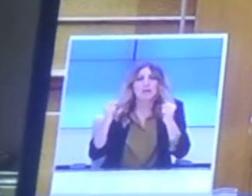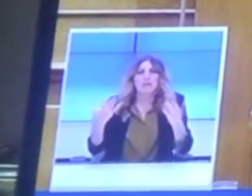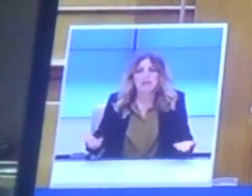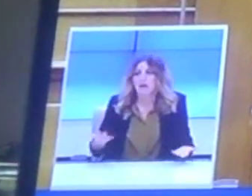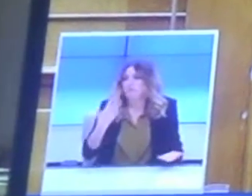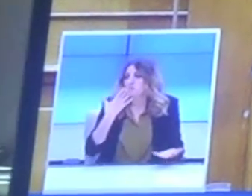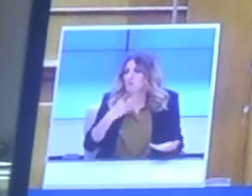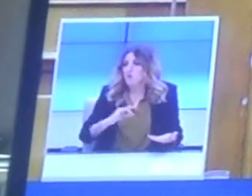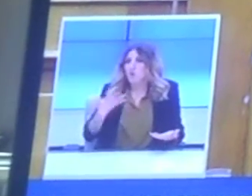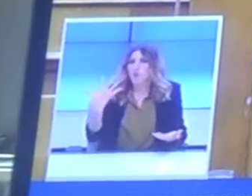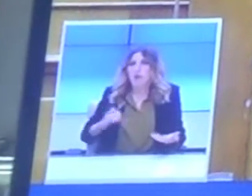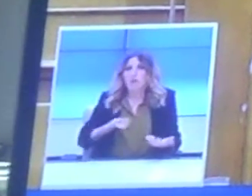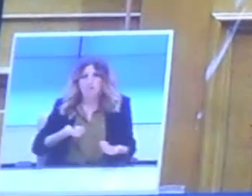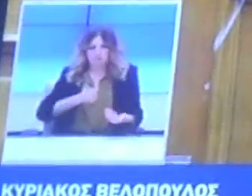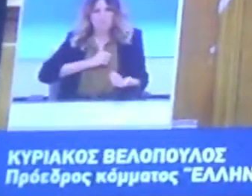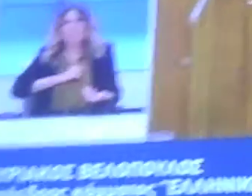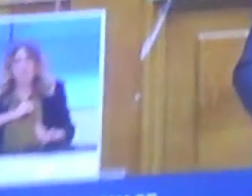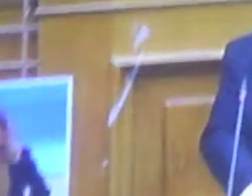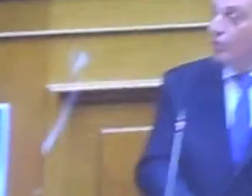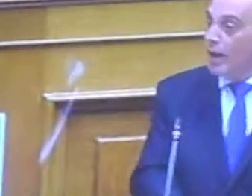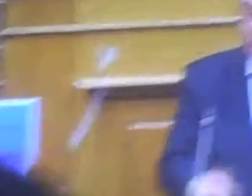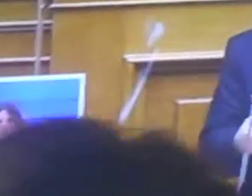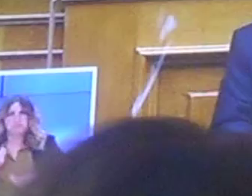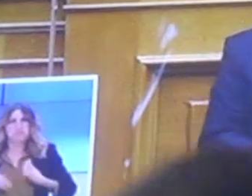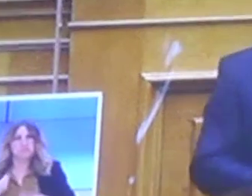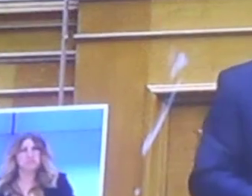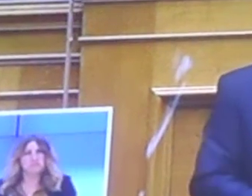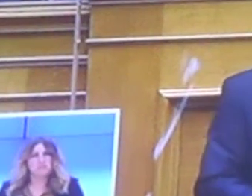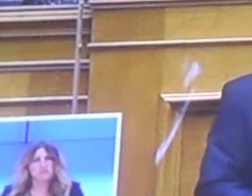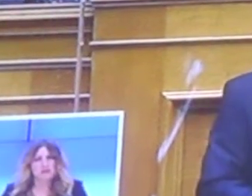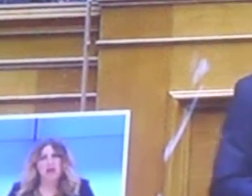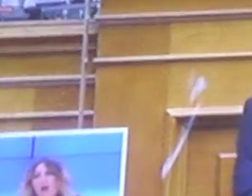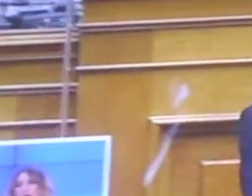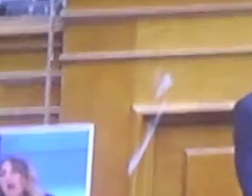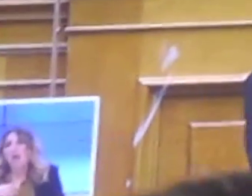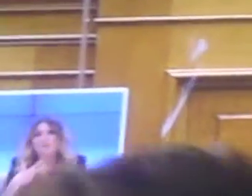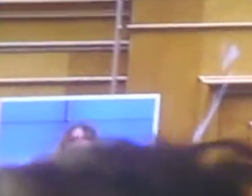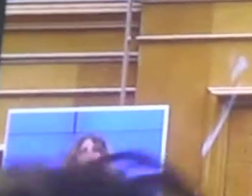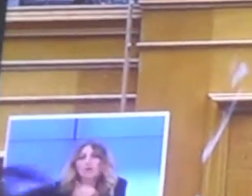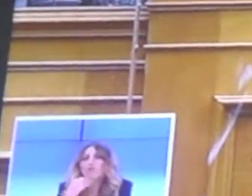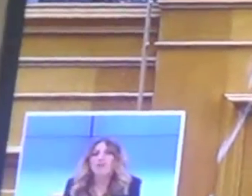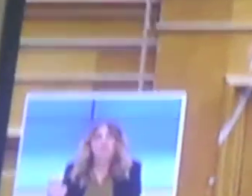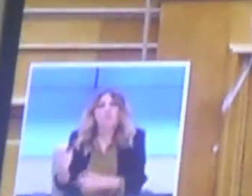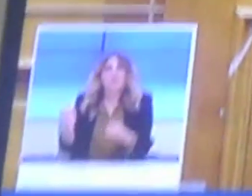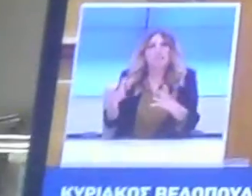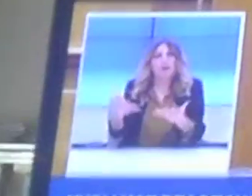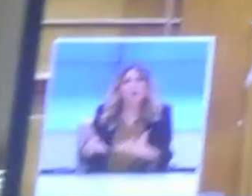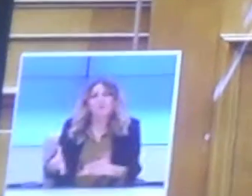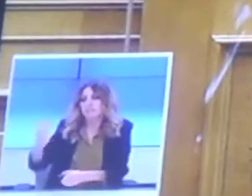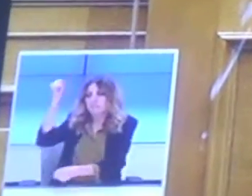θα πας στη Γερμανία, δεν θα πας στη Γαλλία, δεν είναι ρατσισμό αυτό. Επειδή έχω το άνοσο νόσημα και δεν μπορώ να κάνω το εμβόλιο, θα ταξιδέψω